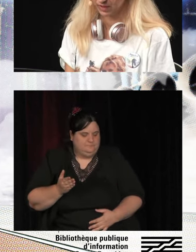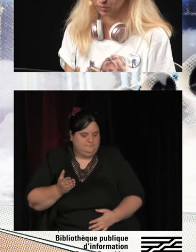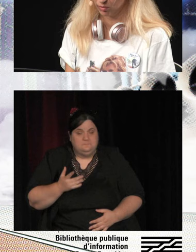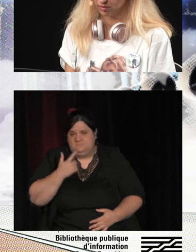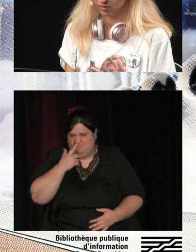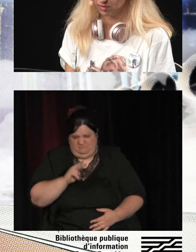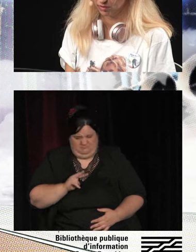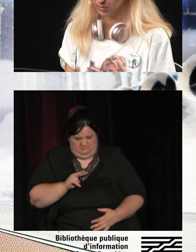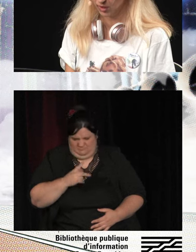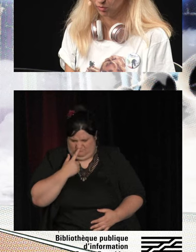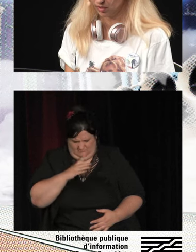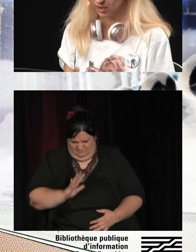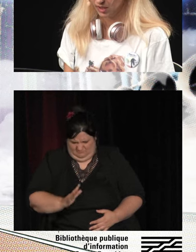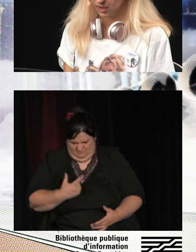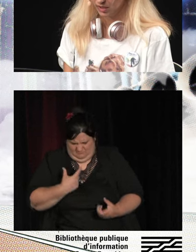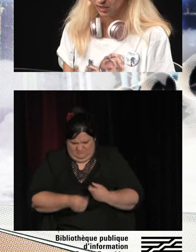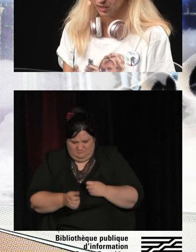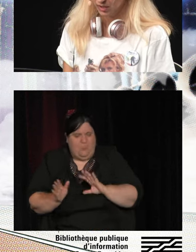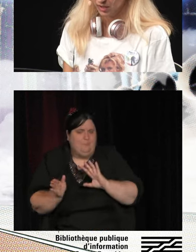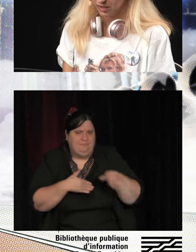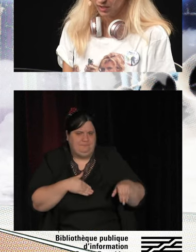ça c'est pas très cool,